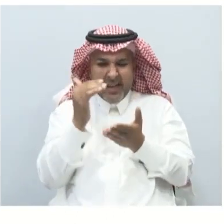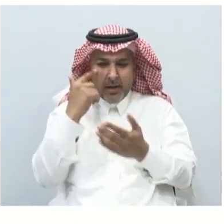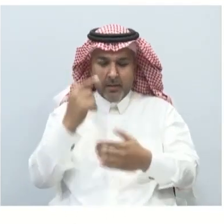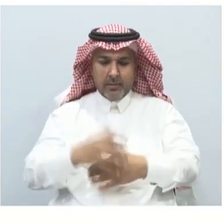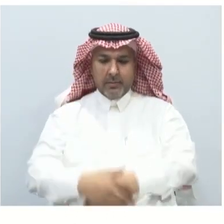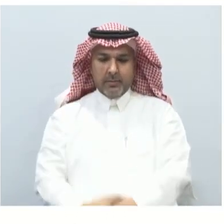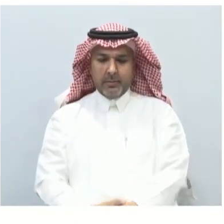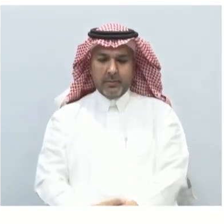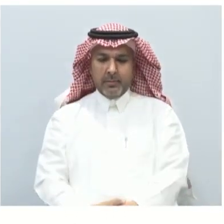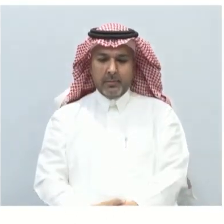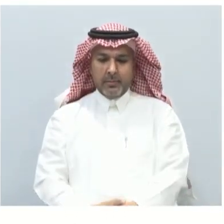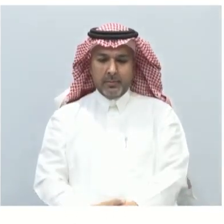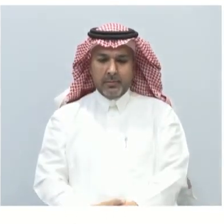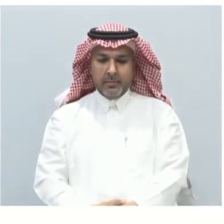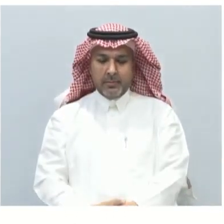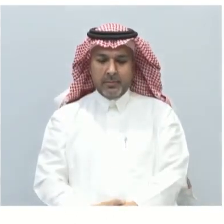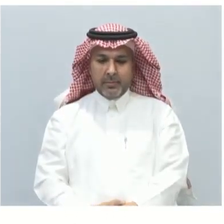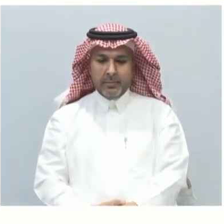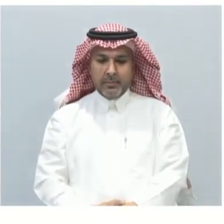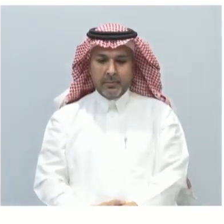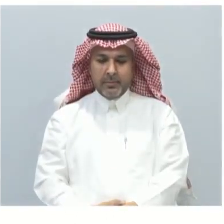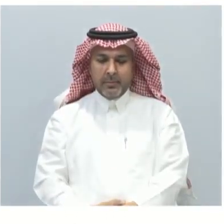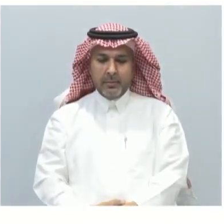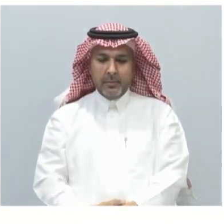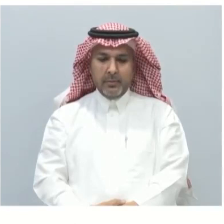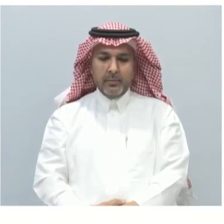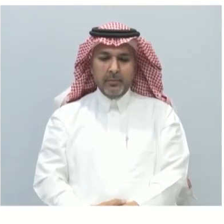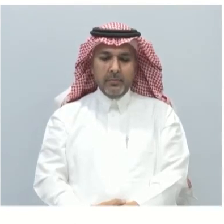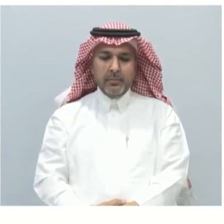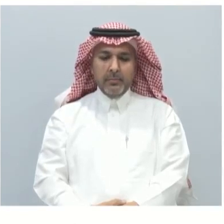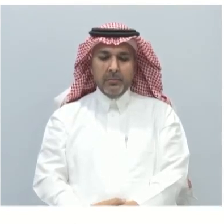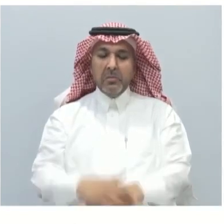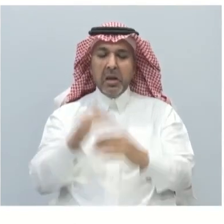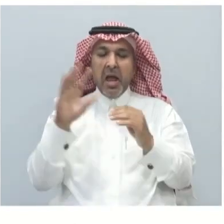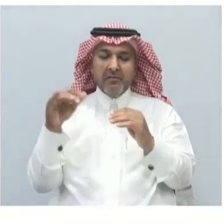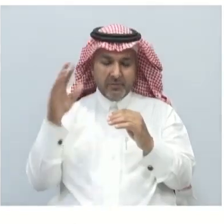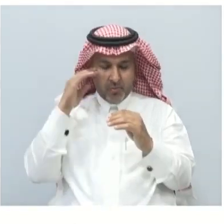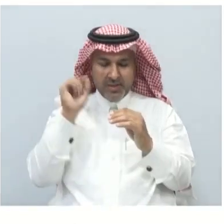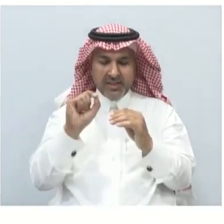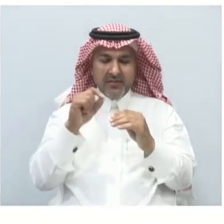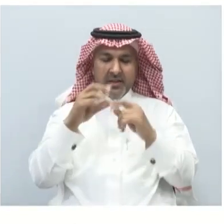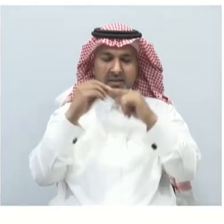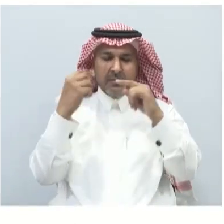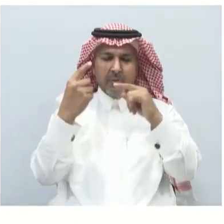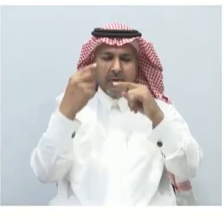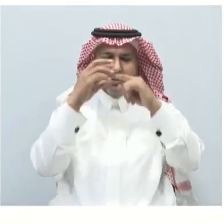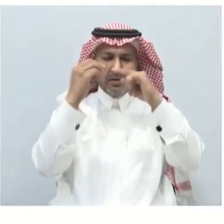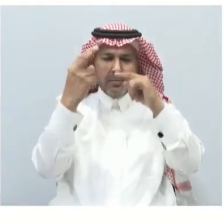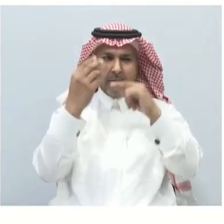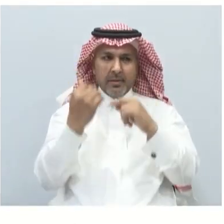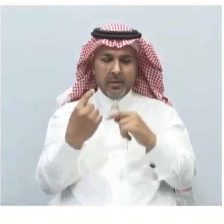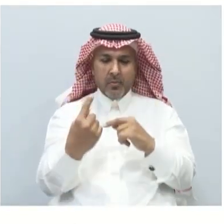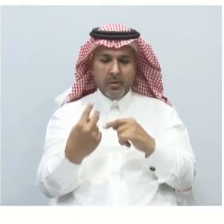عباره عن ثلث فهو اقل من الواحد وش اللي اختلف معاي في هذا الداله باخذ نفس القيم اللي هي صفر سالب واحد سالب اثنين